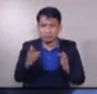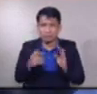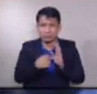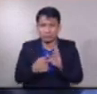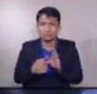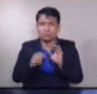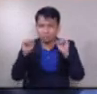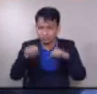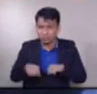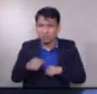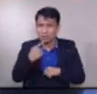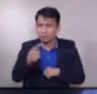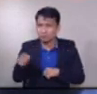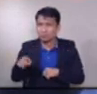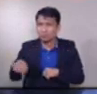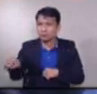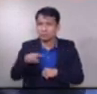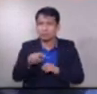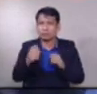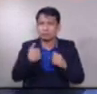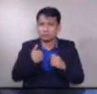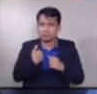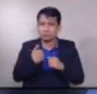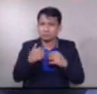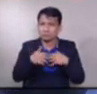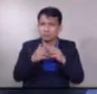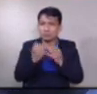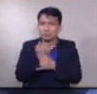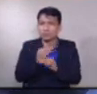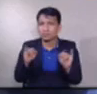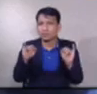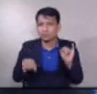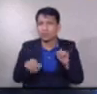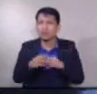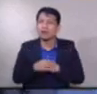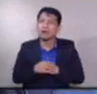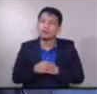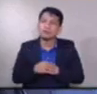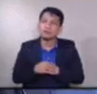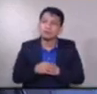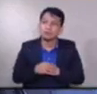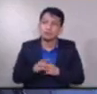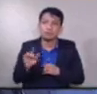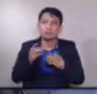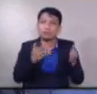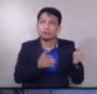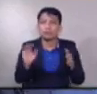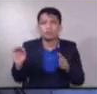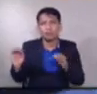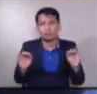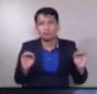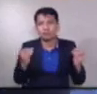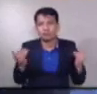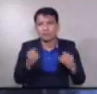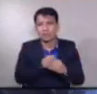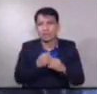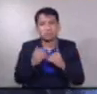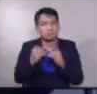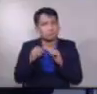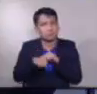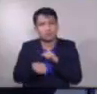very doable because sinusunod tayong self-governance at independent na ways and means to that. So kaya